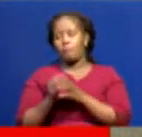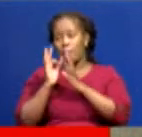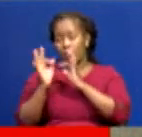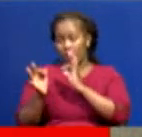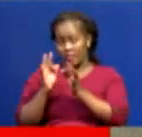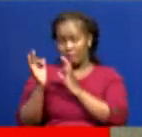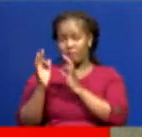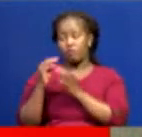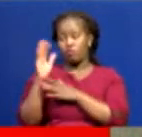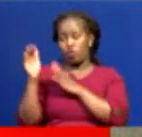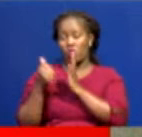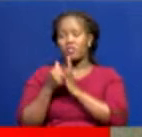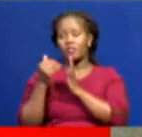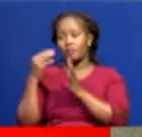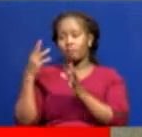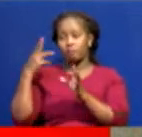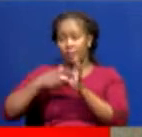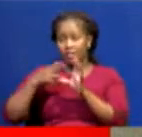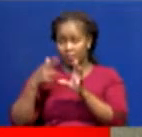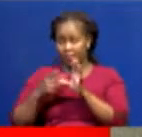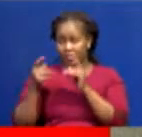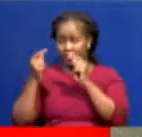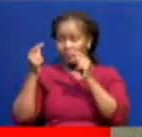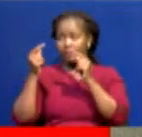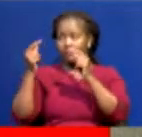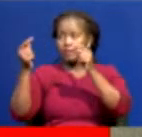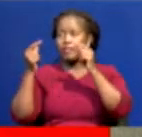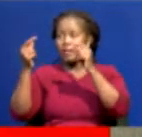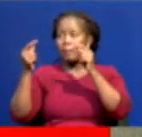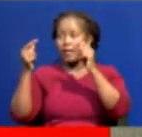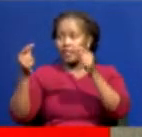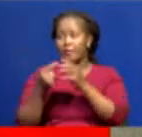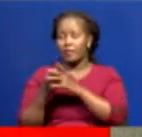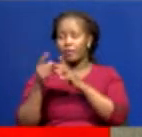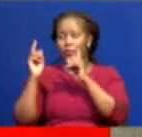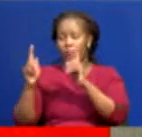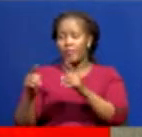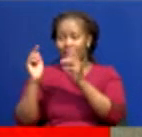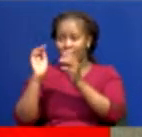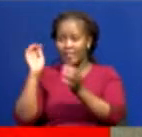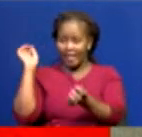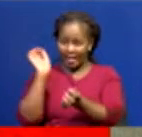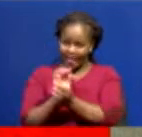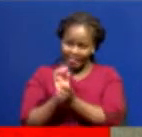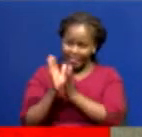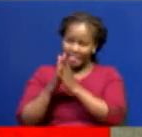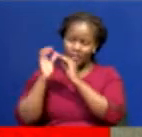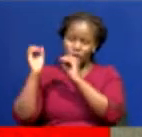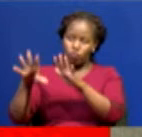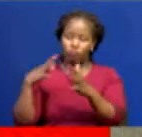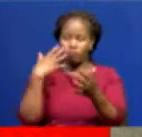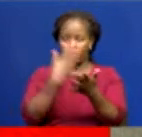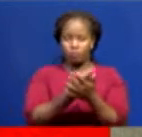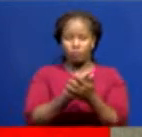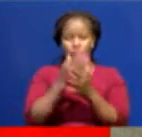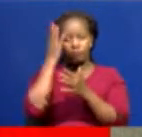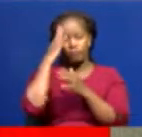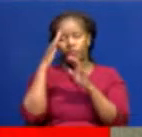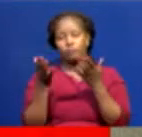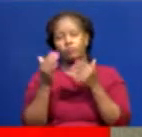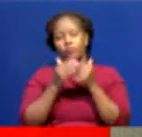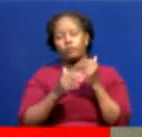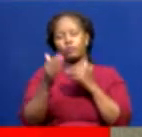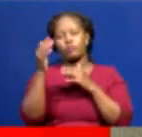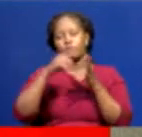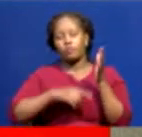katika hiyo maandamano, na nataka kuambia kutoka leo, watakamatwa na watawekwa ndani. Na tutajua vile ya kufanya kama